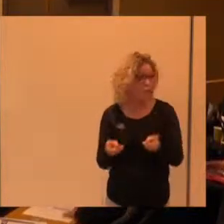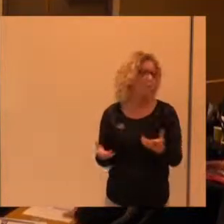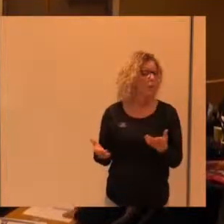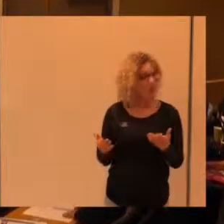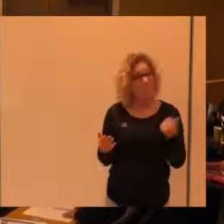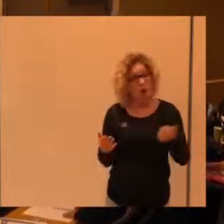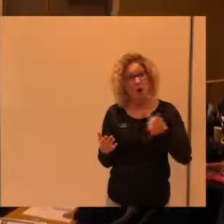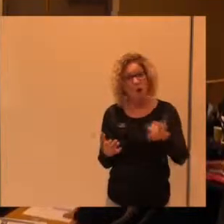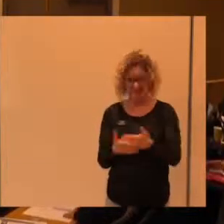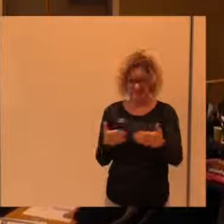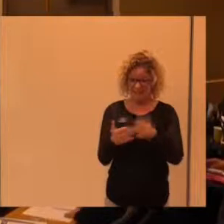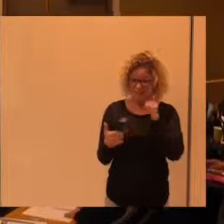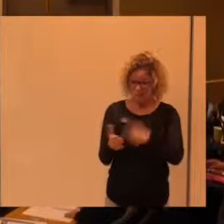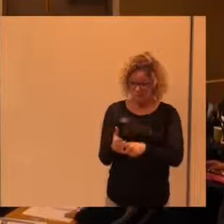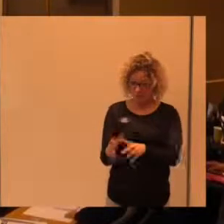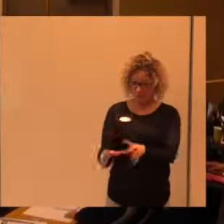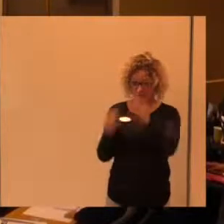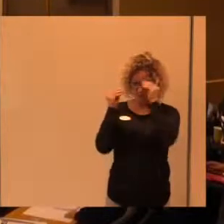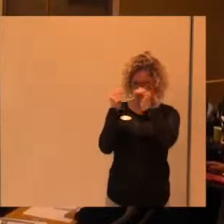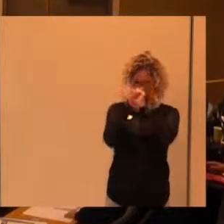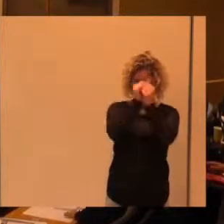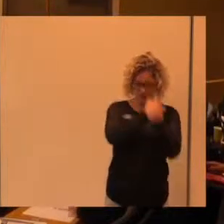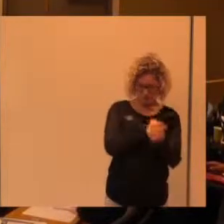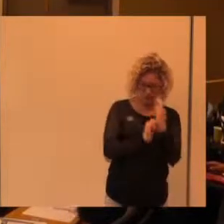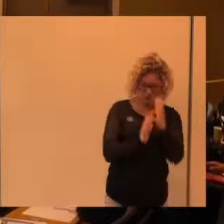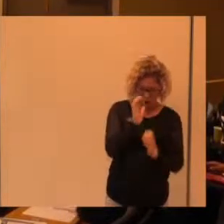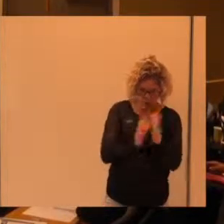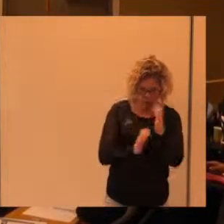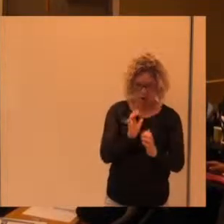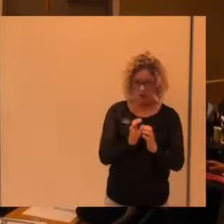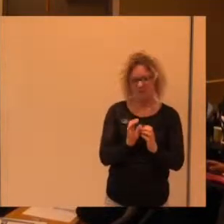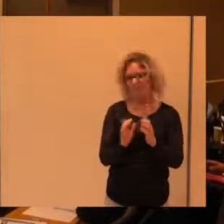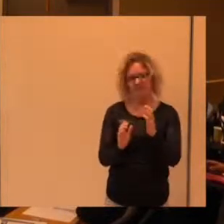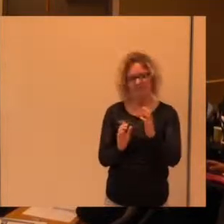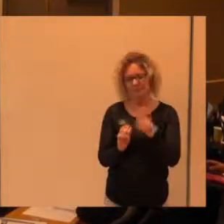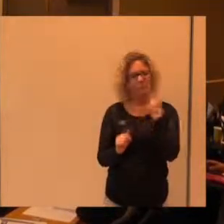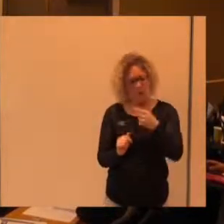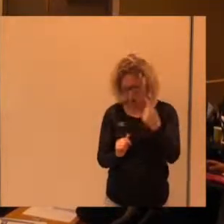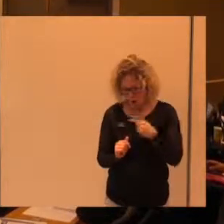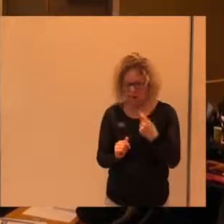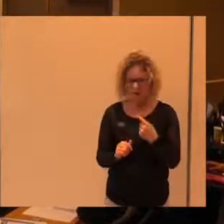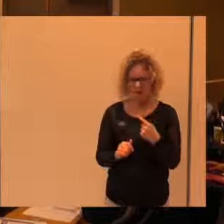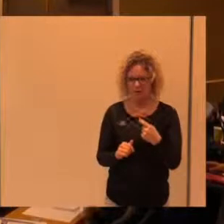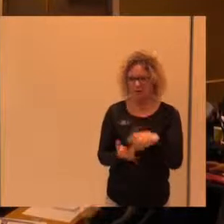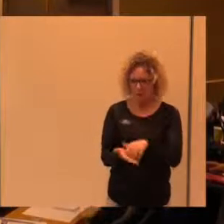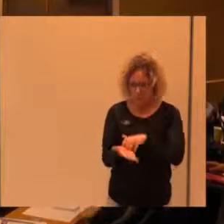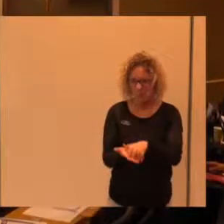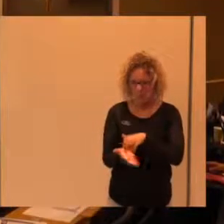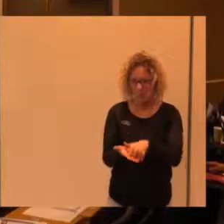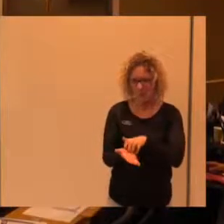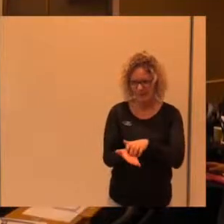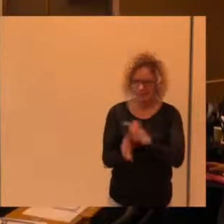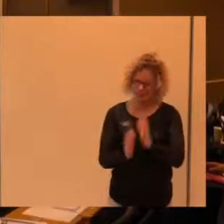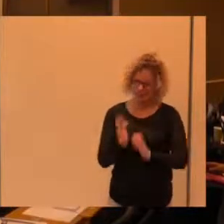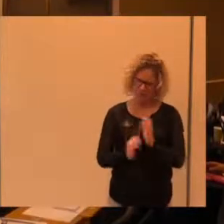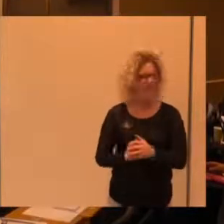kanske behöver text för att omvandla det till tal eller till punktskrift. Så är det naturligtvis jätteviktigt att allting finns